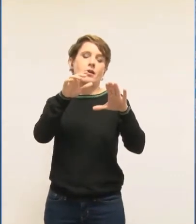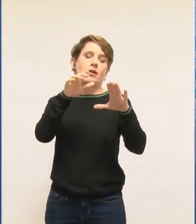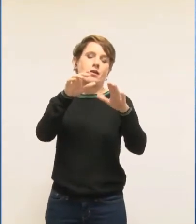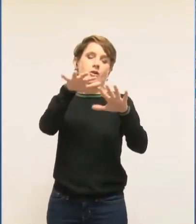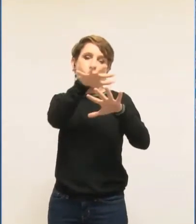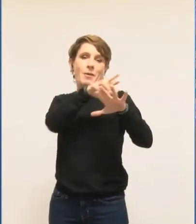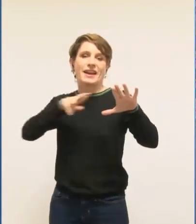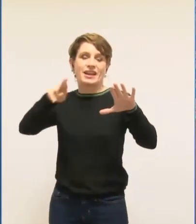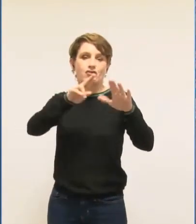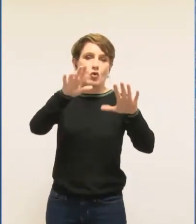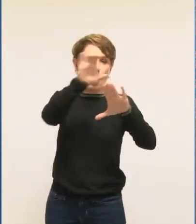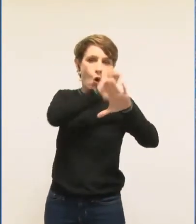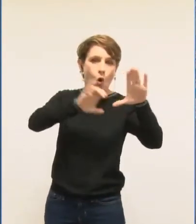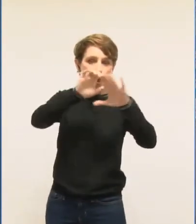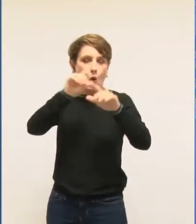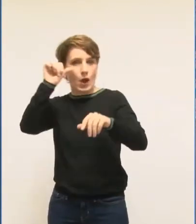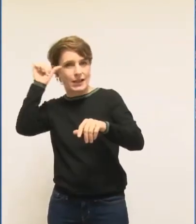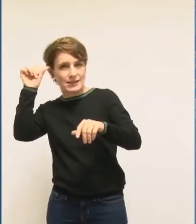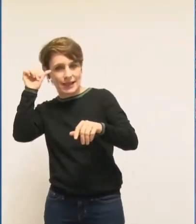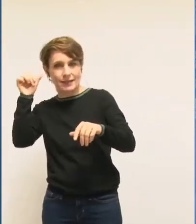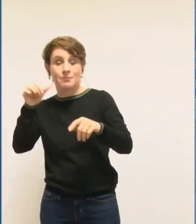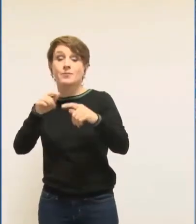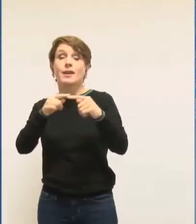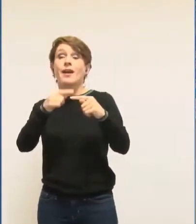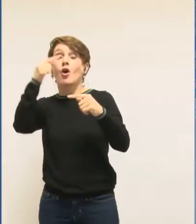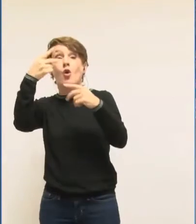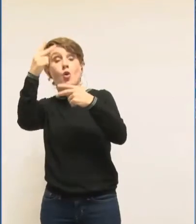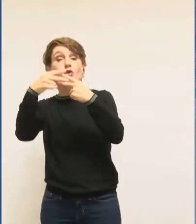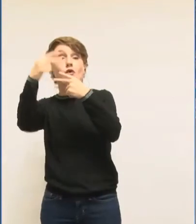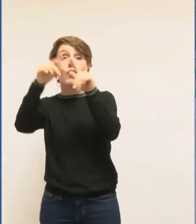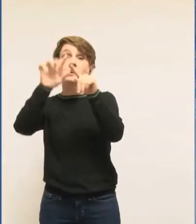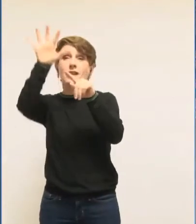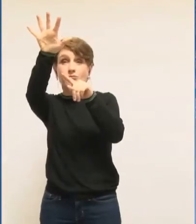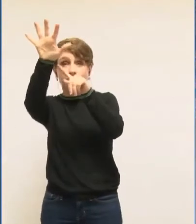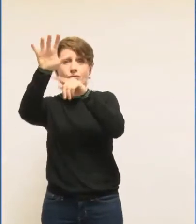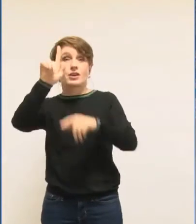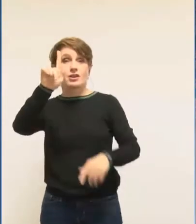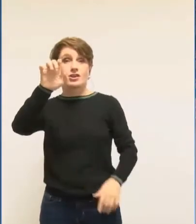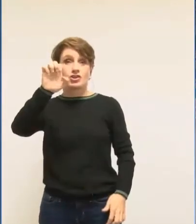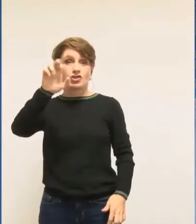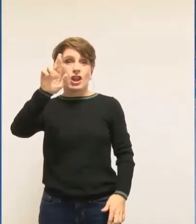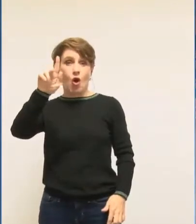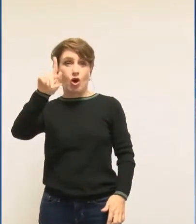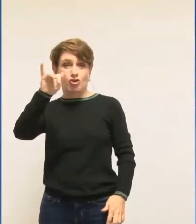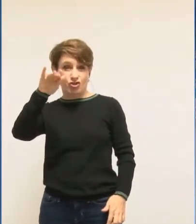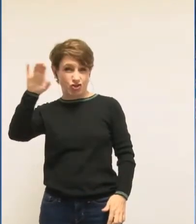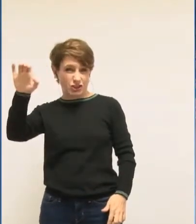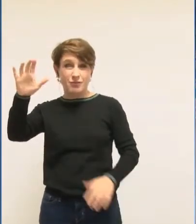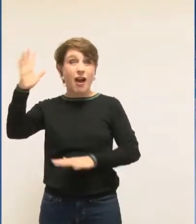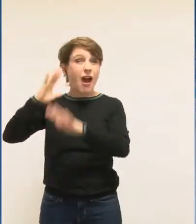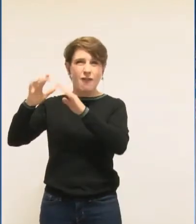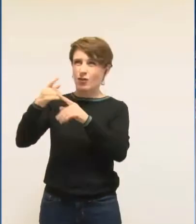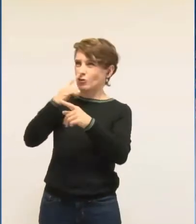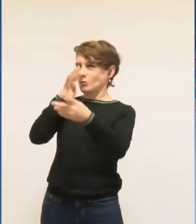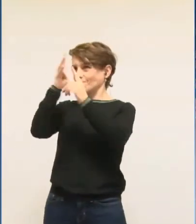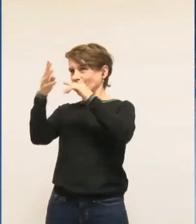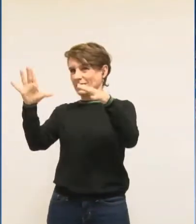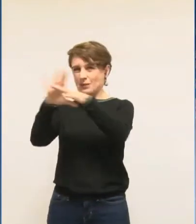avec la Géorgie. Ce voisin a longtemps été considéré comme un ennemi par les Arméniens. Si les relations avec la